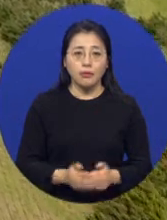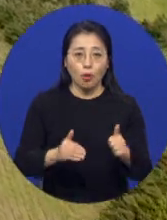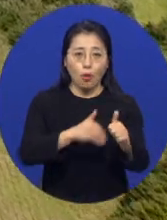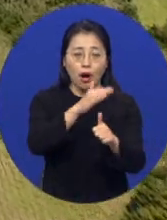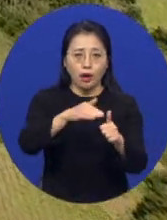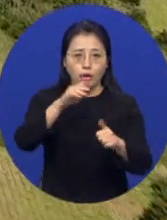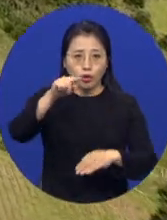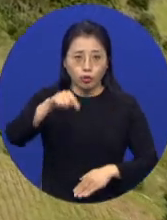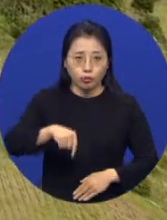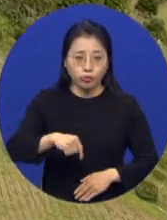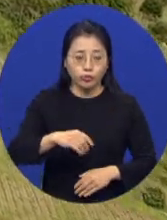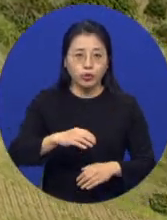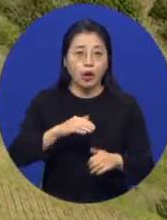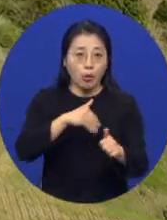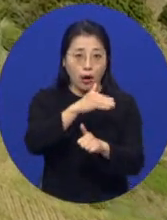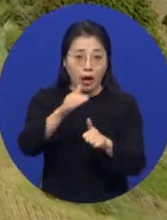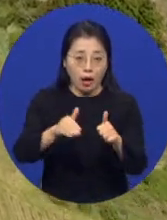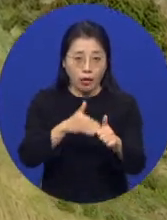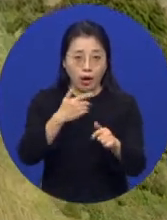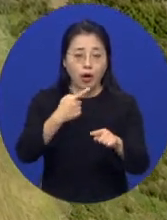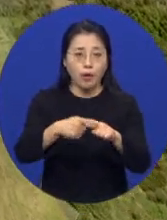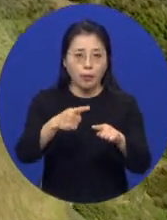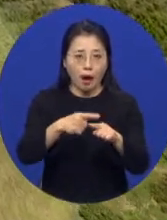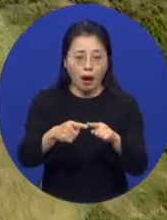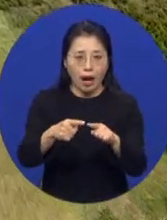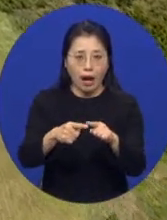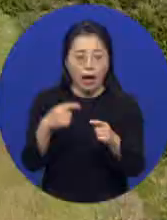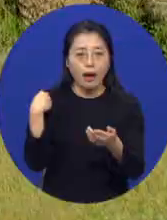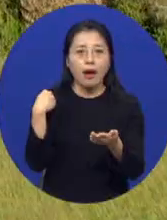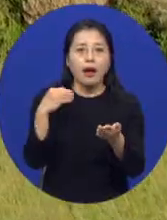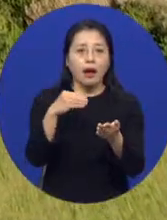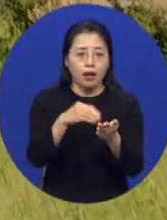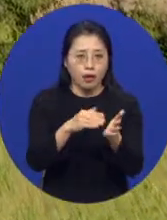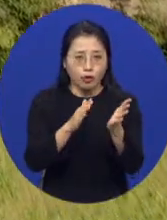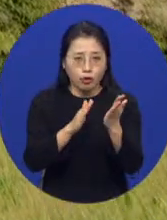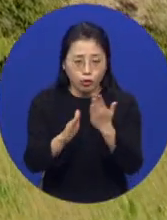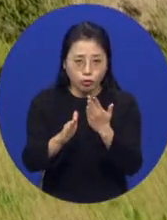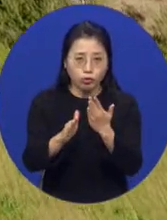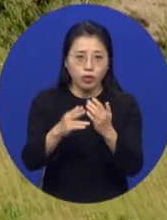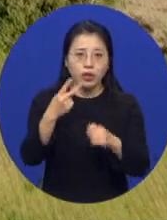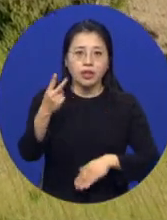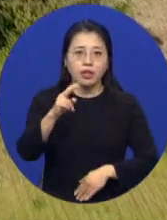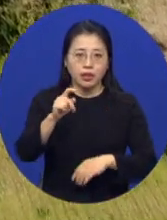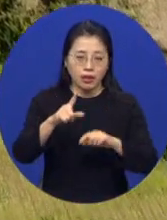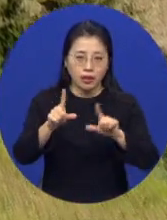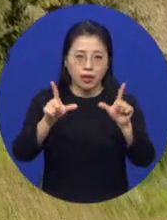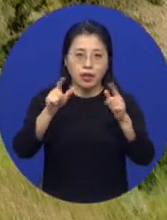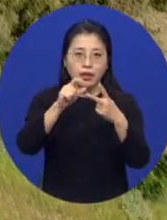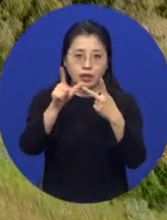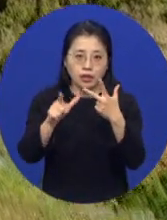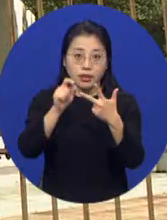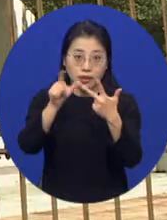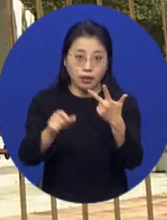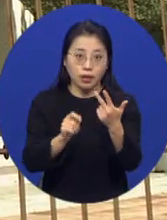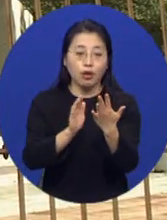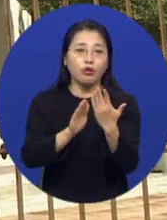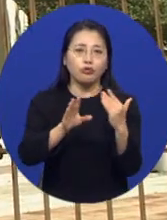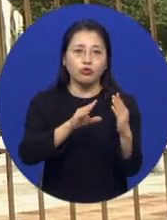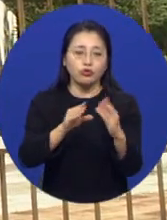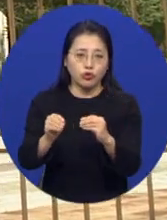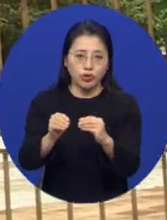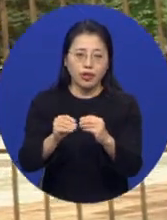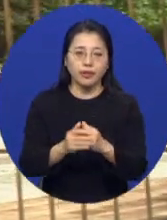환경부의 전략 환경영향평가 반려루 2021년 7월 이후 중단된 제주 제2공항 건설사업